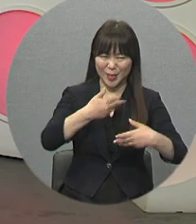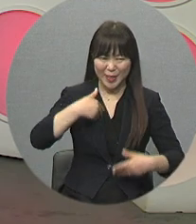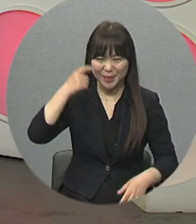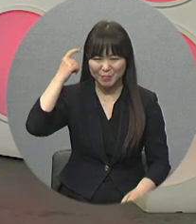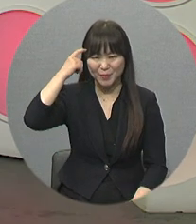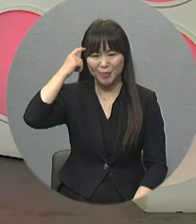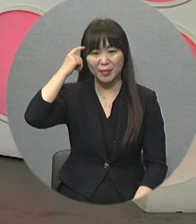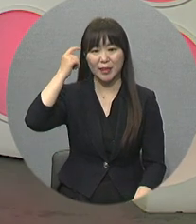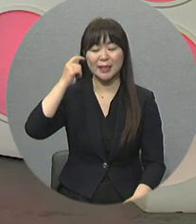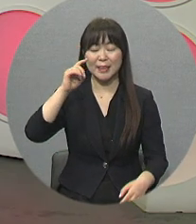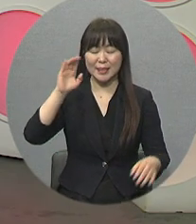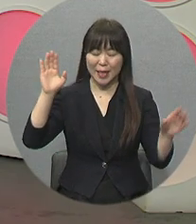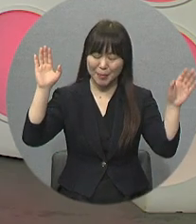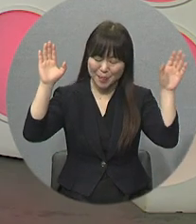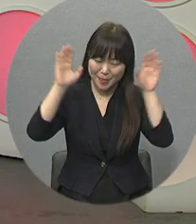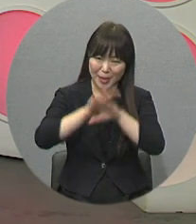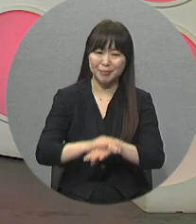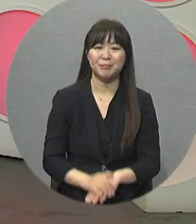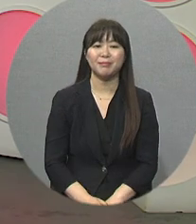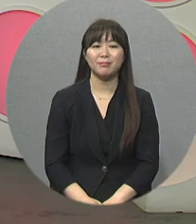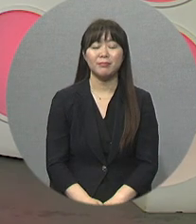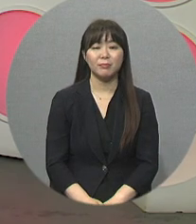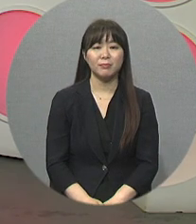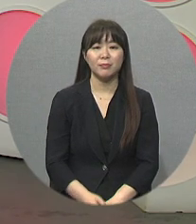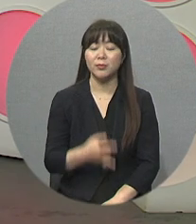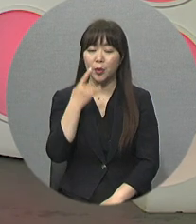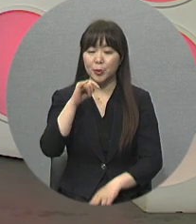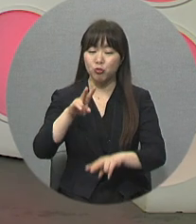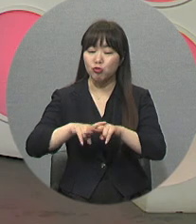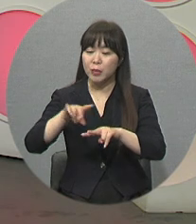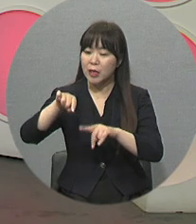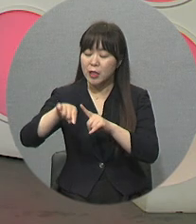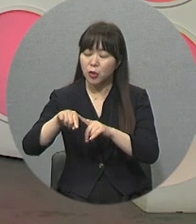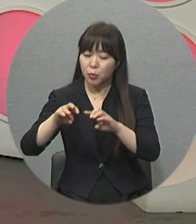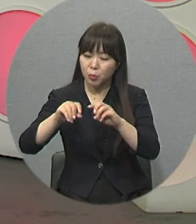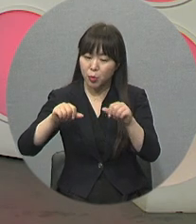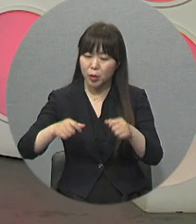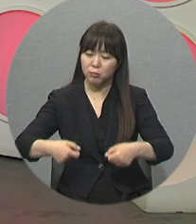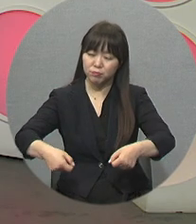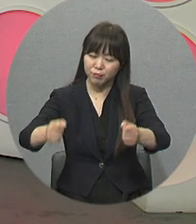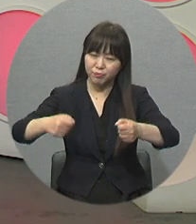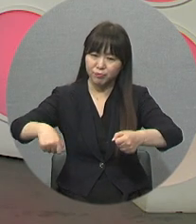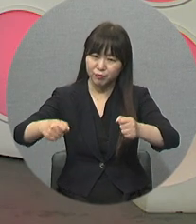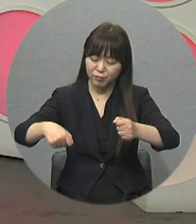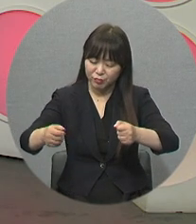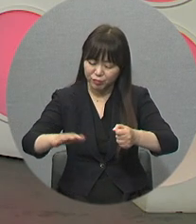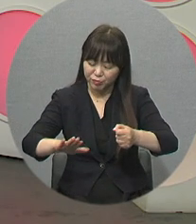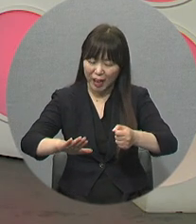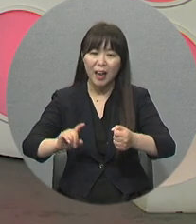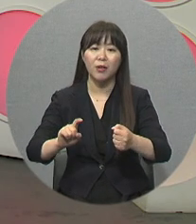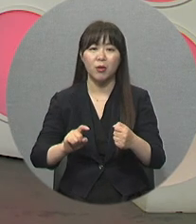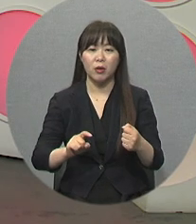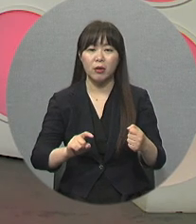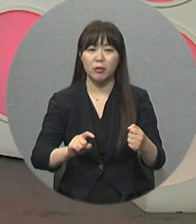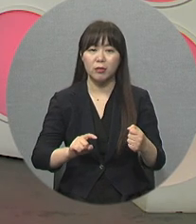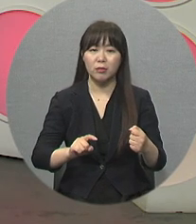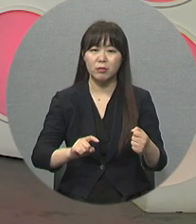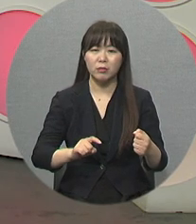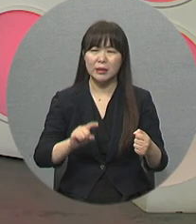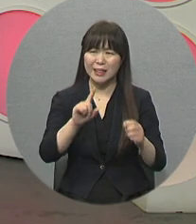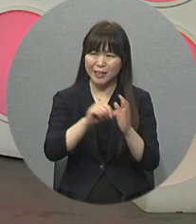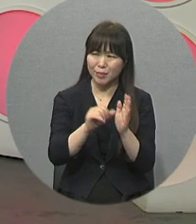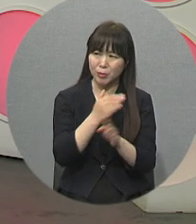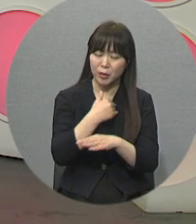생각했습니다. 그날 밤 엄마는 우물가에서 모래를 채로 걸렀고 저는 괜스레 들떠 잠을